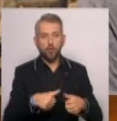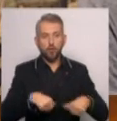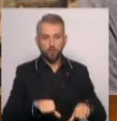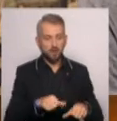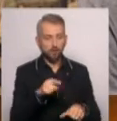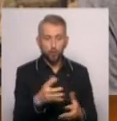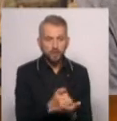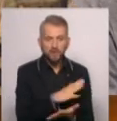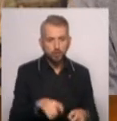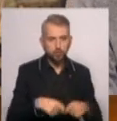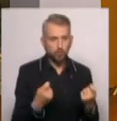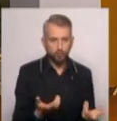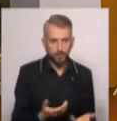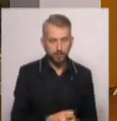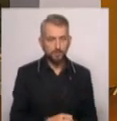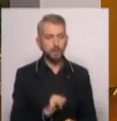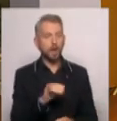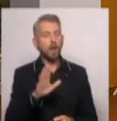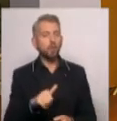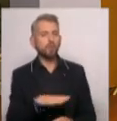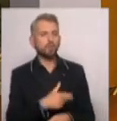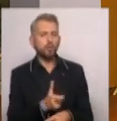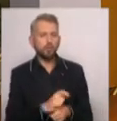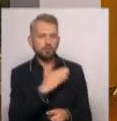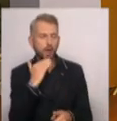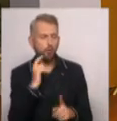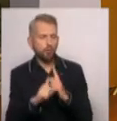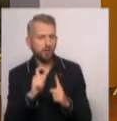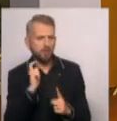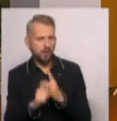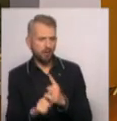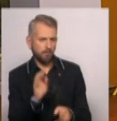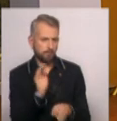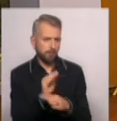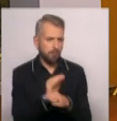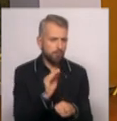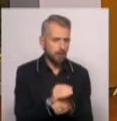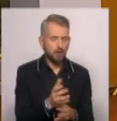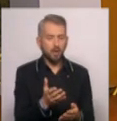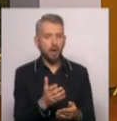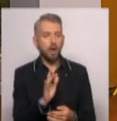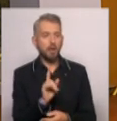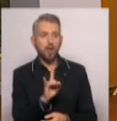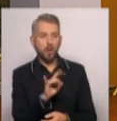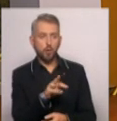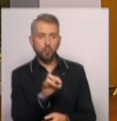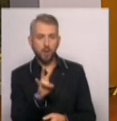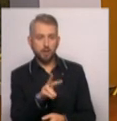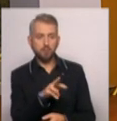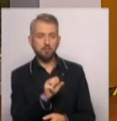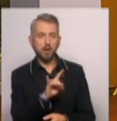порушень. І потім було дуже багато коментарів критичних і інших, але Роман Марченко